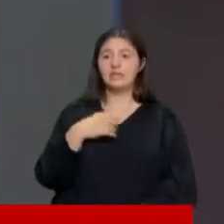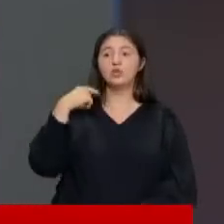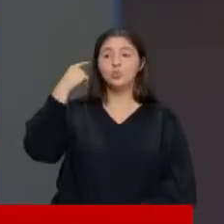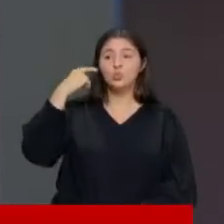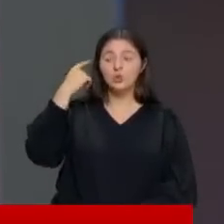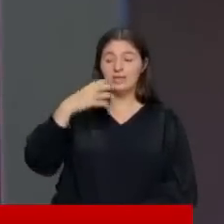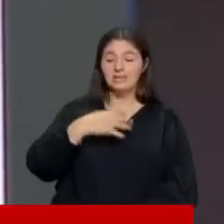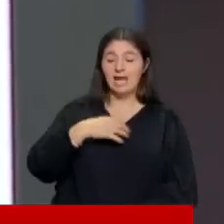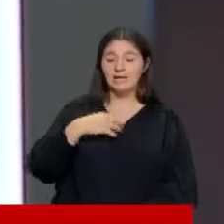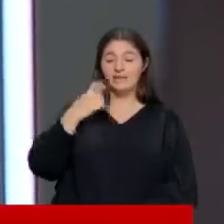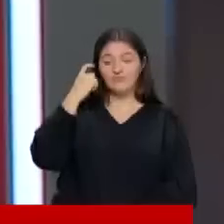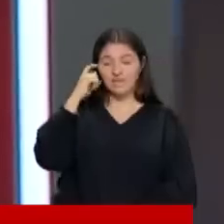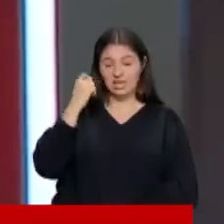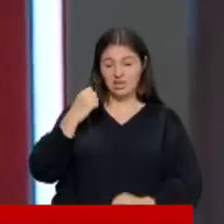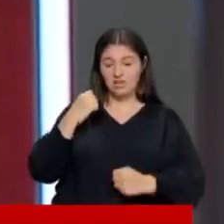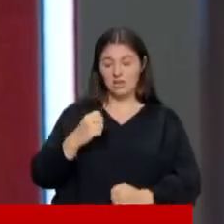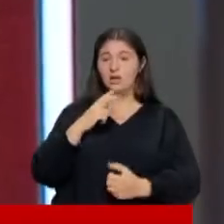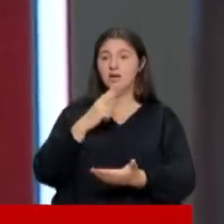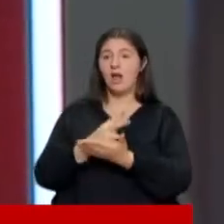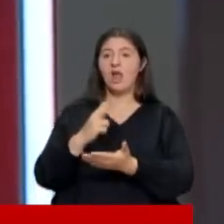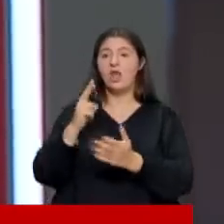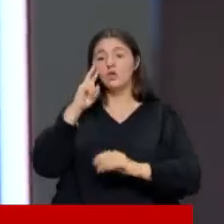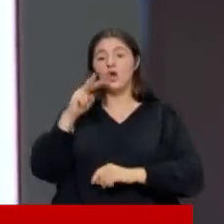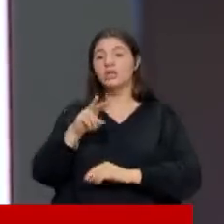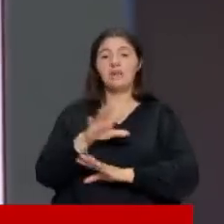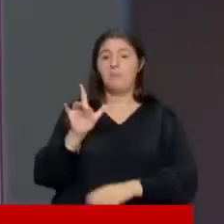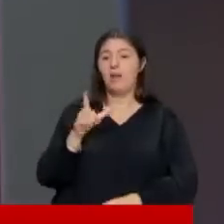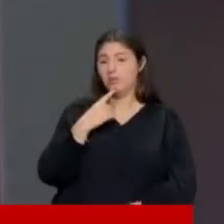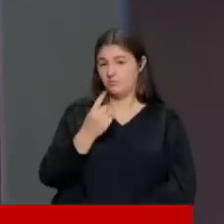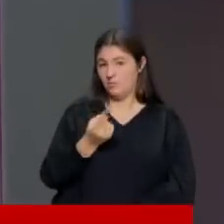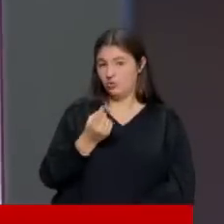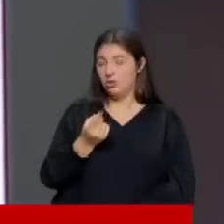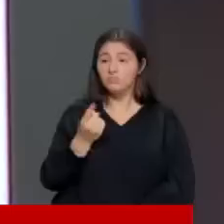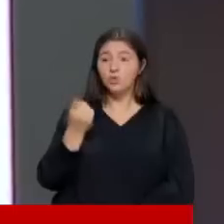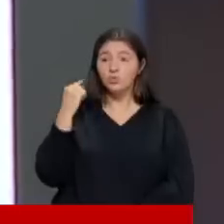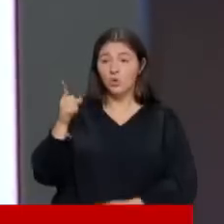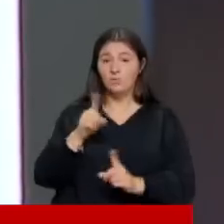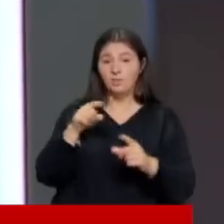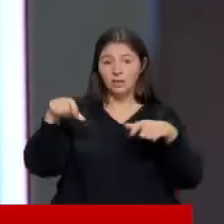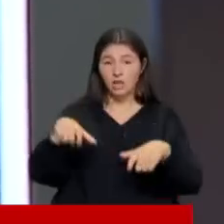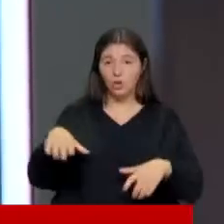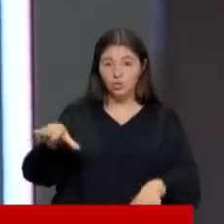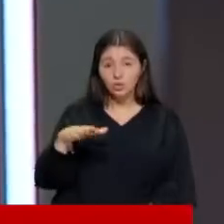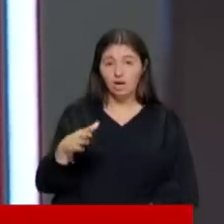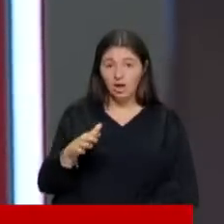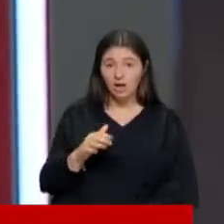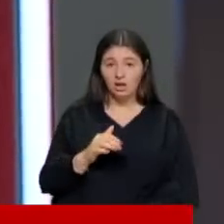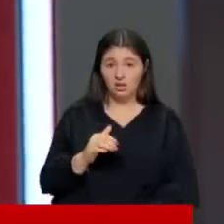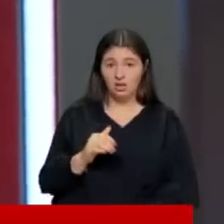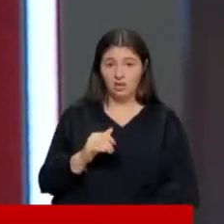düşüncelerini kendi ideolojik tavırlarını kararlarına yansıtmamaları lazım yani dün O mahkeme salonunda